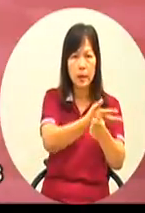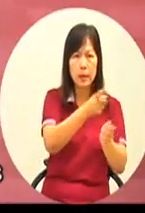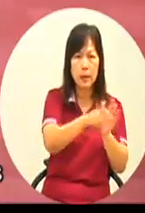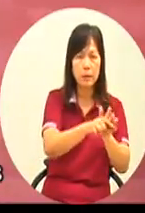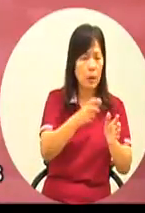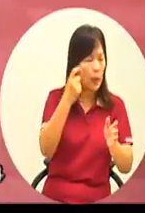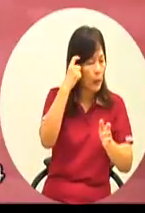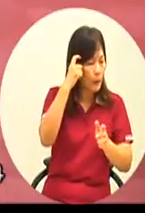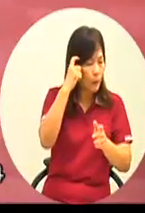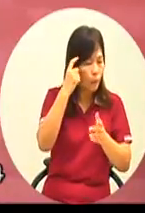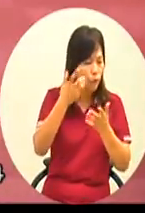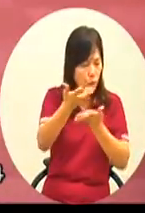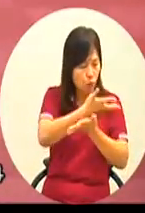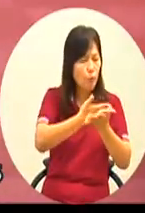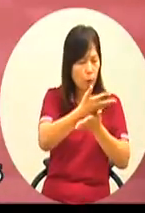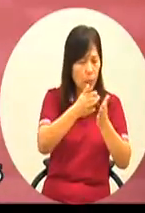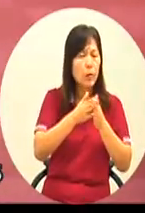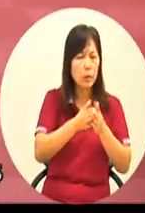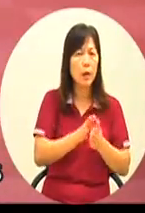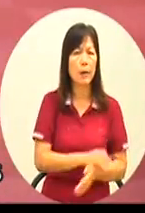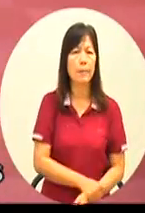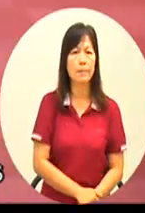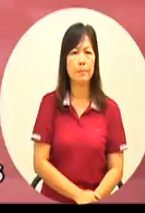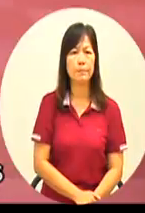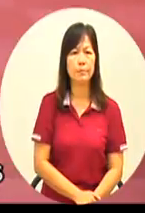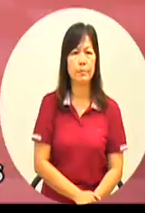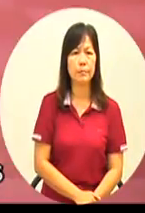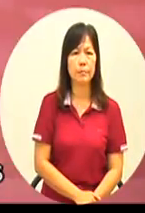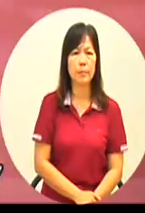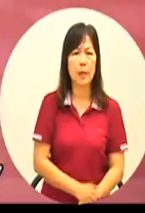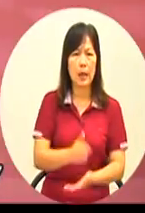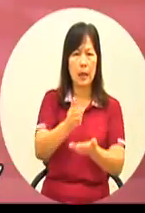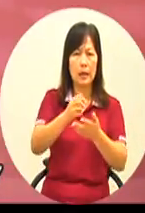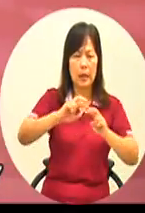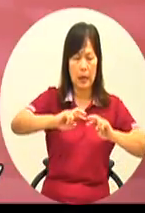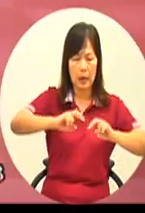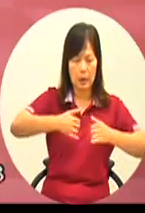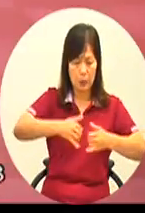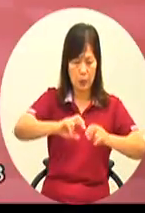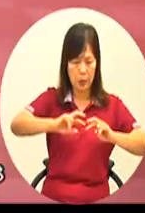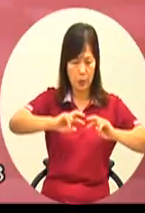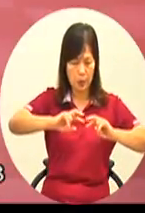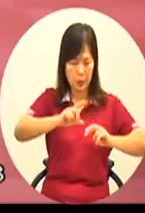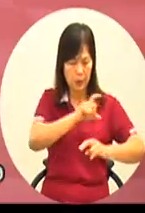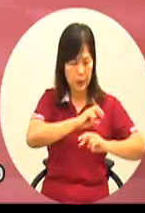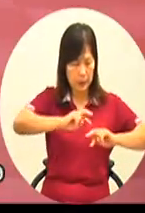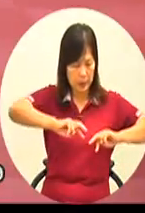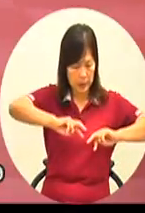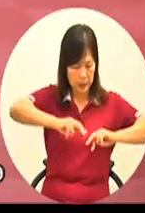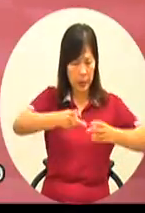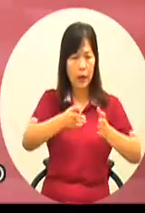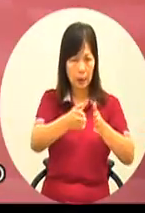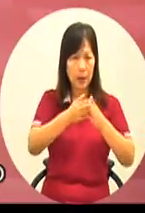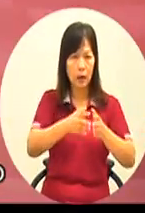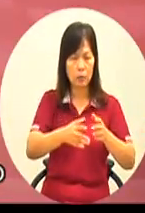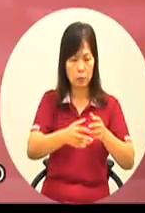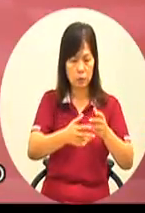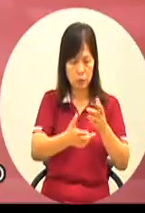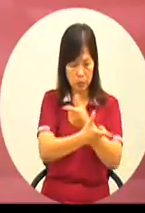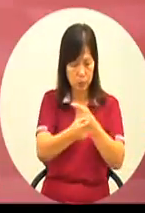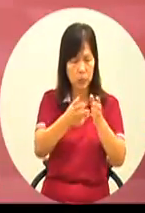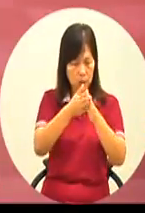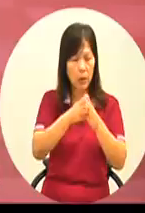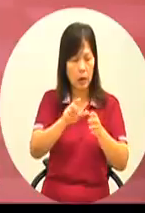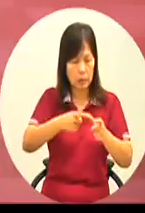观念上的沟通。那最起码你要先请路民整合，好、哦。那我很希望说，在这